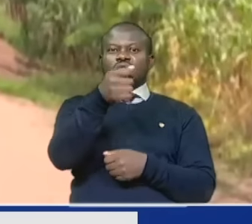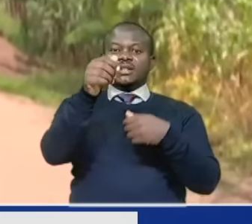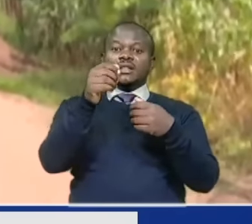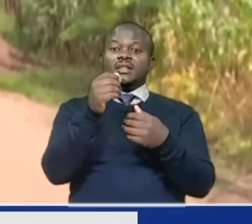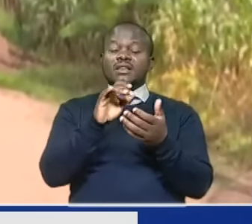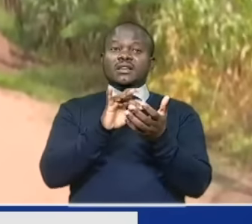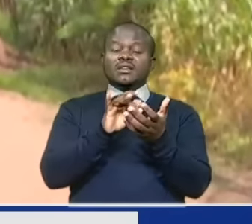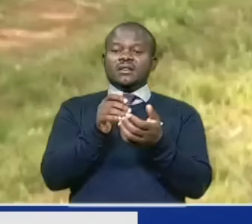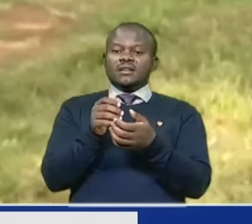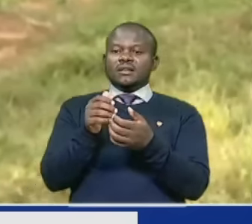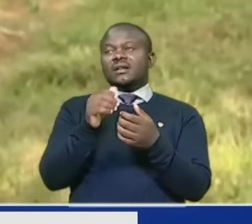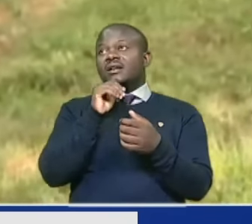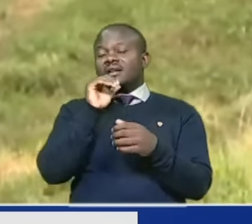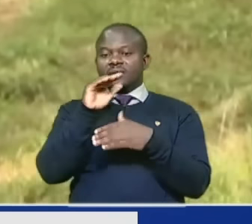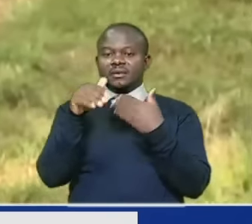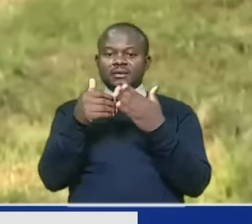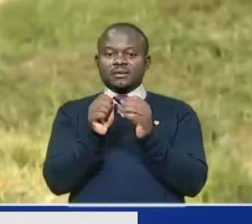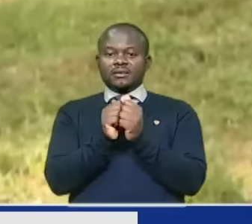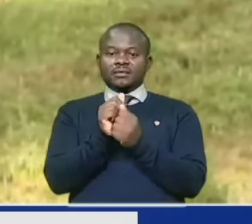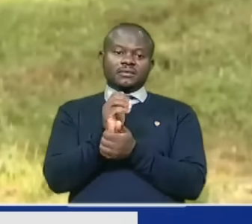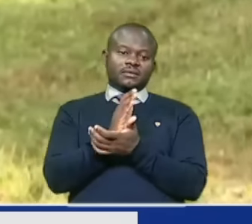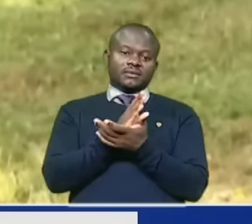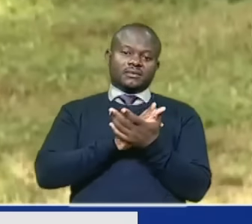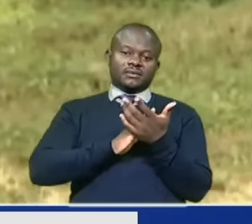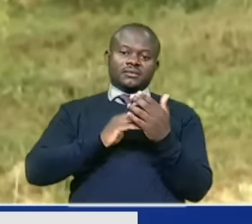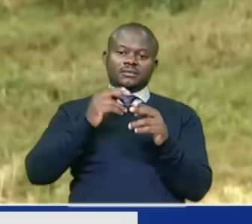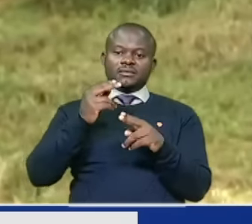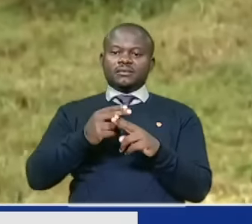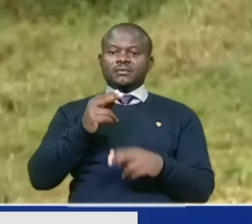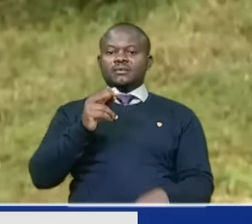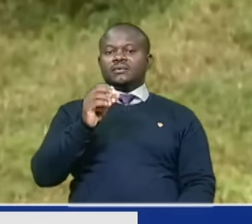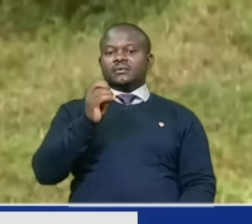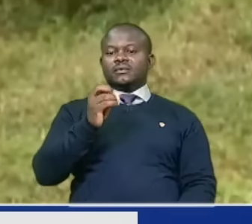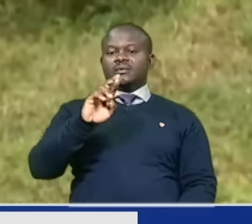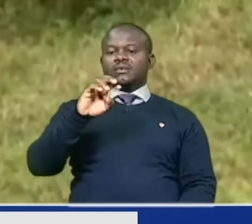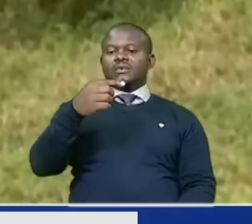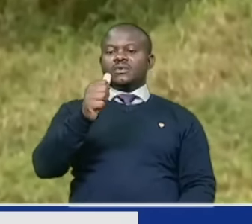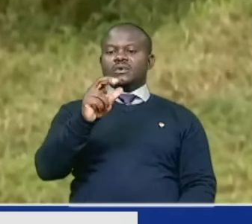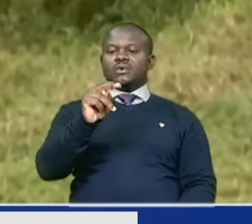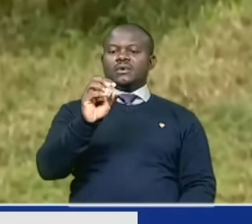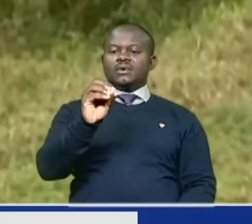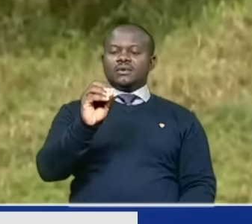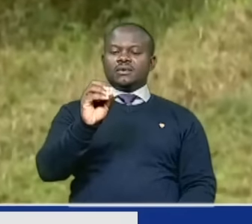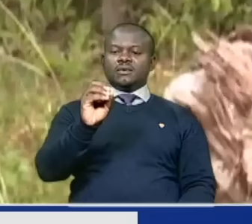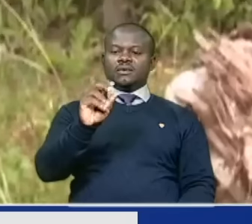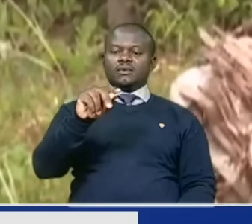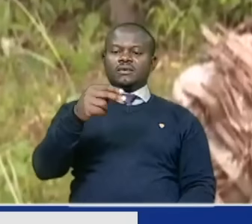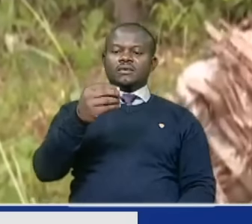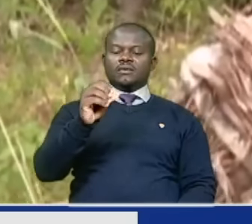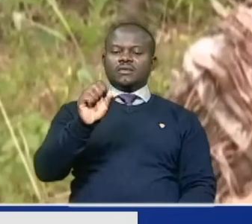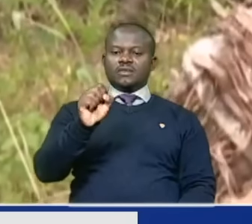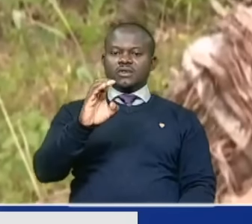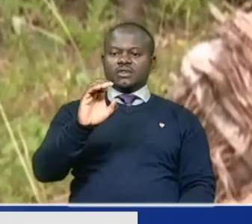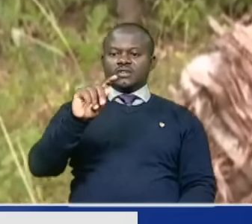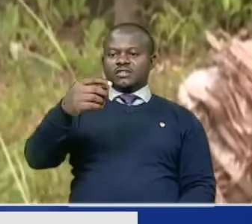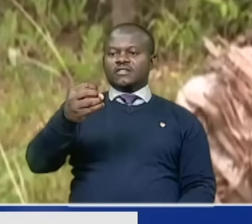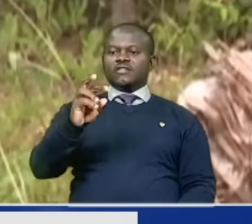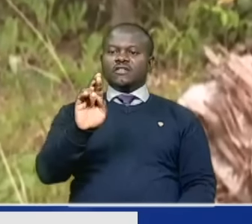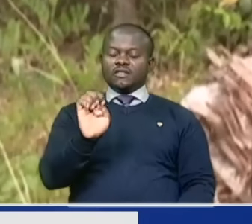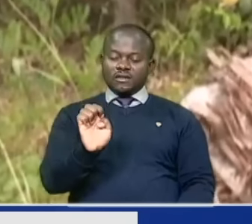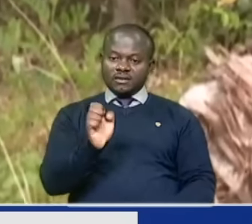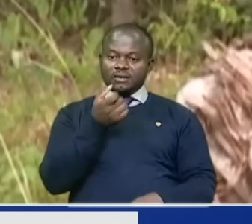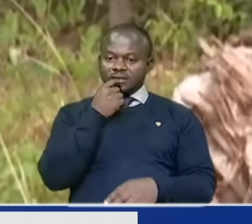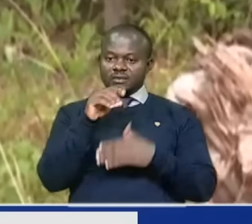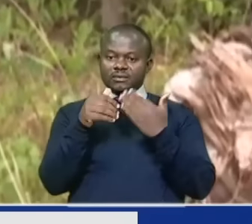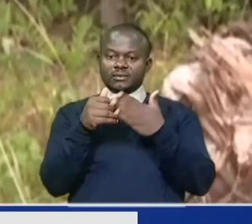nabwo ari imiti yose n'ubwoko bw'imiti bita organophosphore na neonicotinoid ni imiti